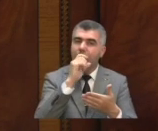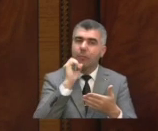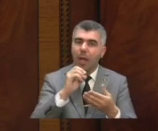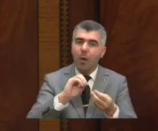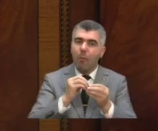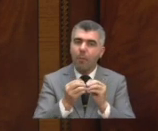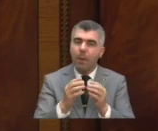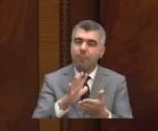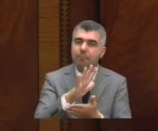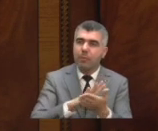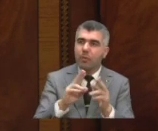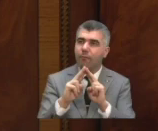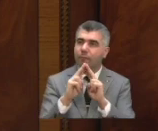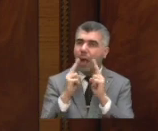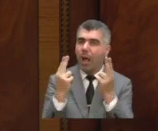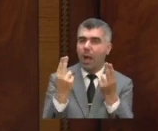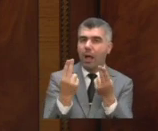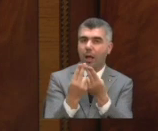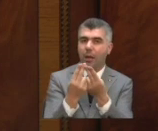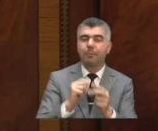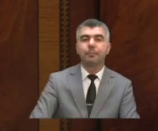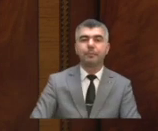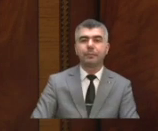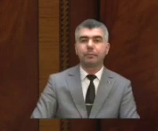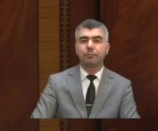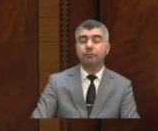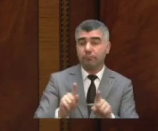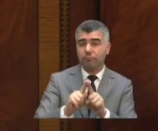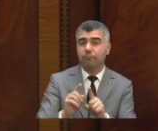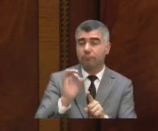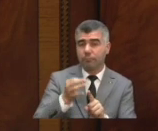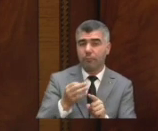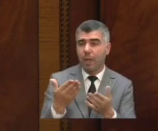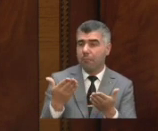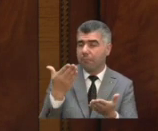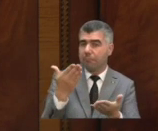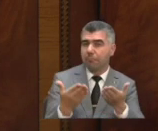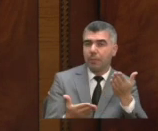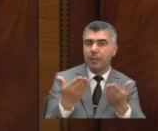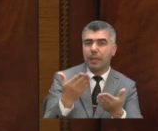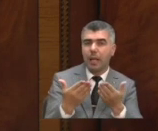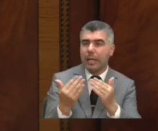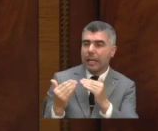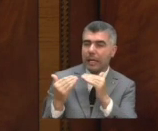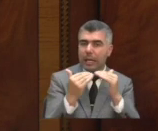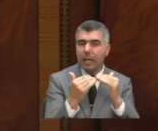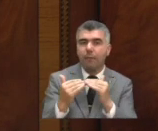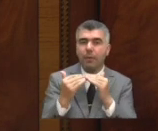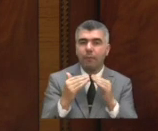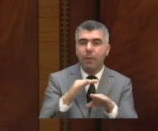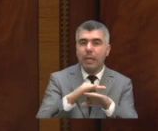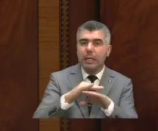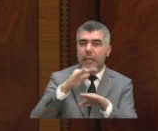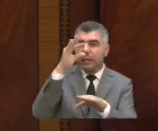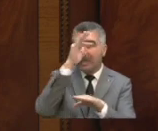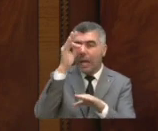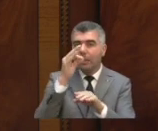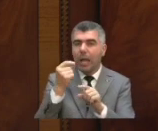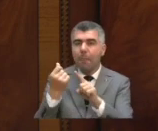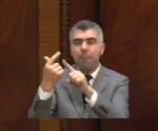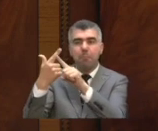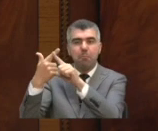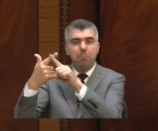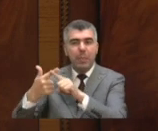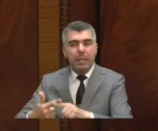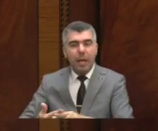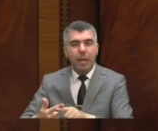الدوليه مع تكثيف الجهود لتحقيق التوازن الضروري بين السياسه الميزانيه ميزانيه